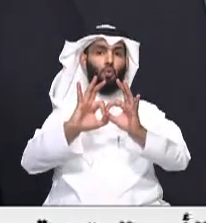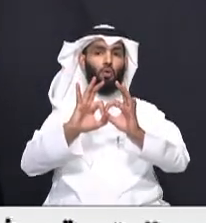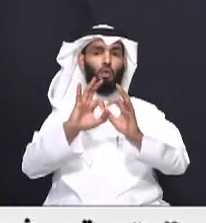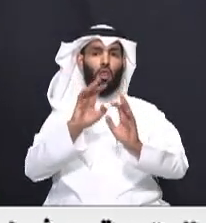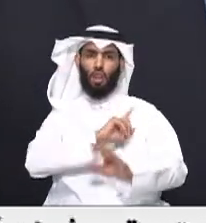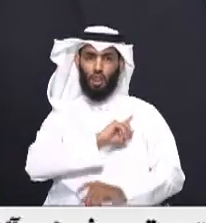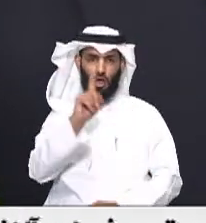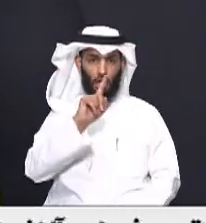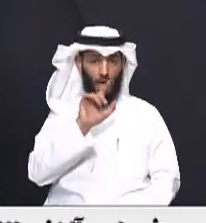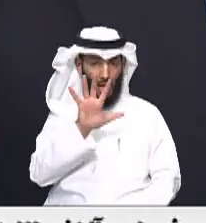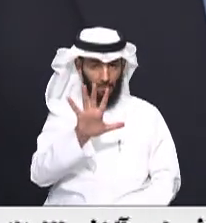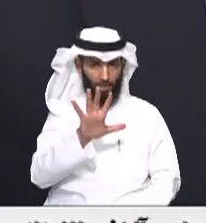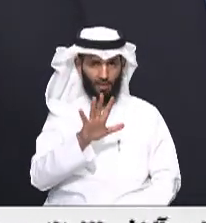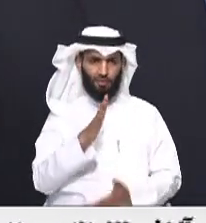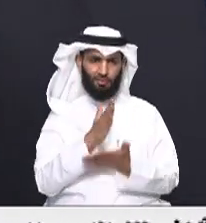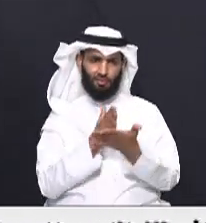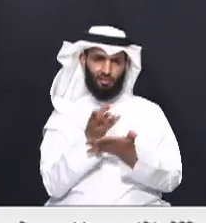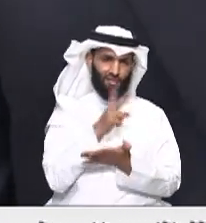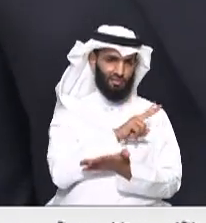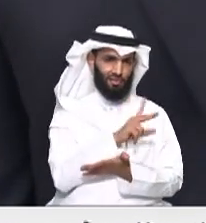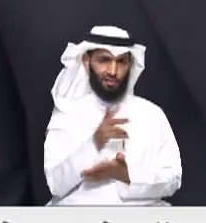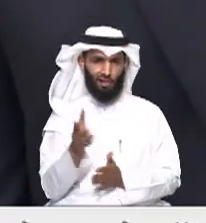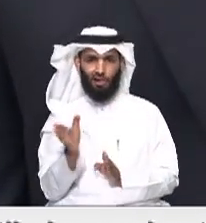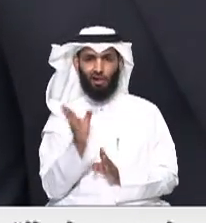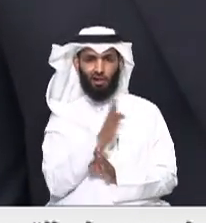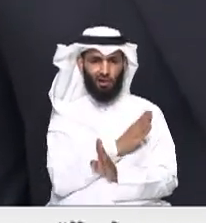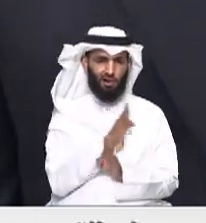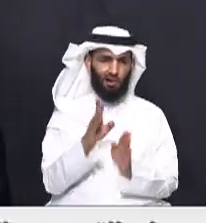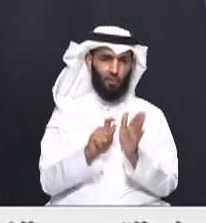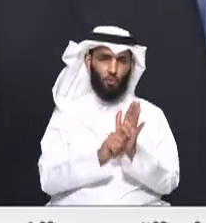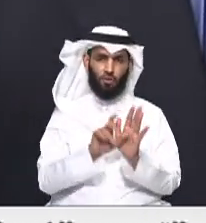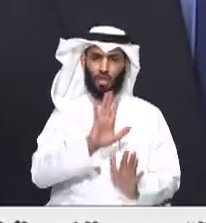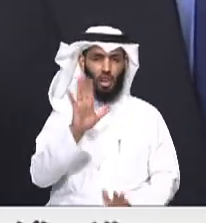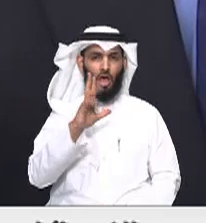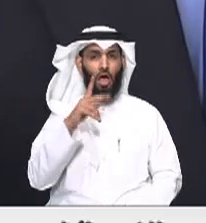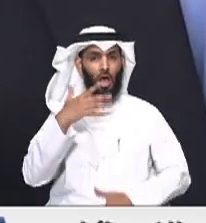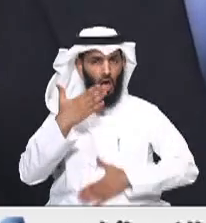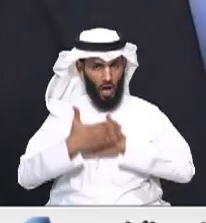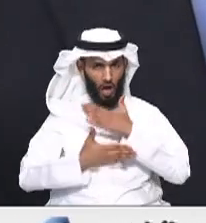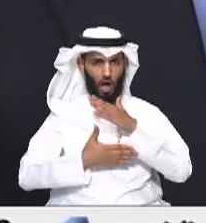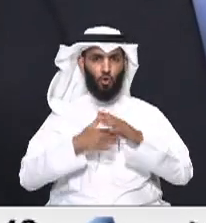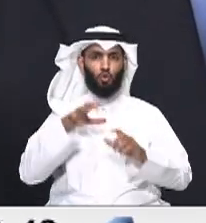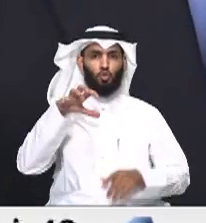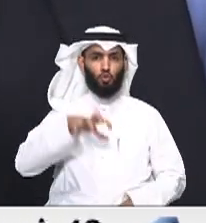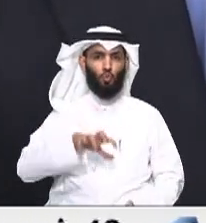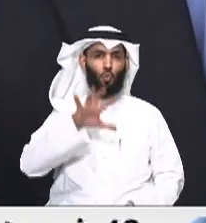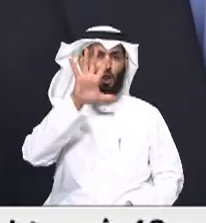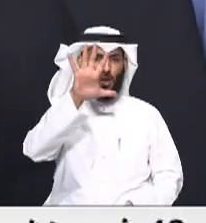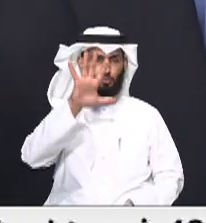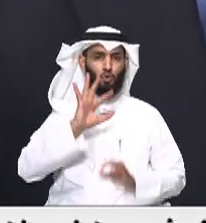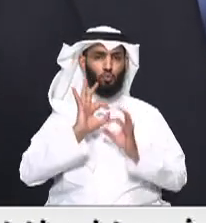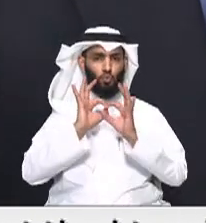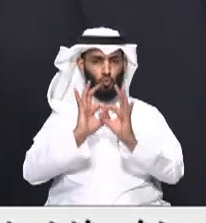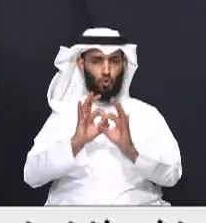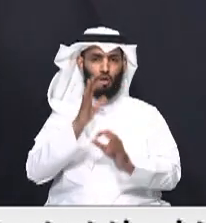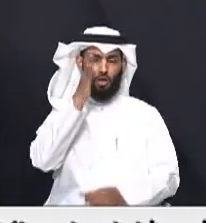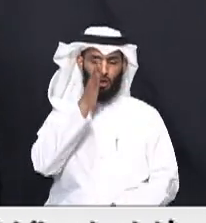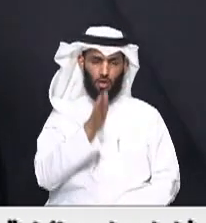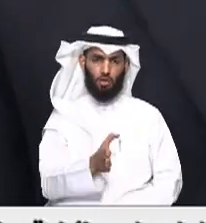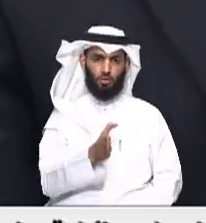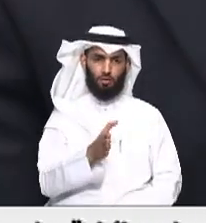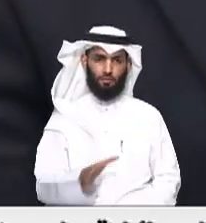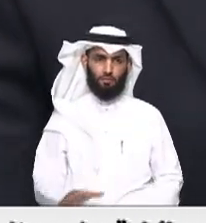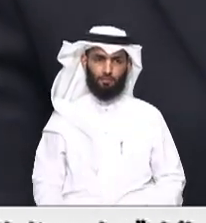ذاك الطرف، وتوسيع مجلس الأمن الذي تصدر عنه القرارات خصوصا ما يخص الباب السابع في الأمم المتحدة